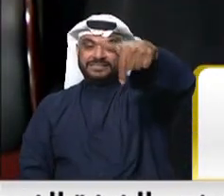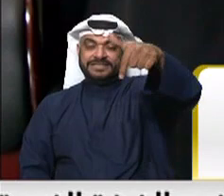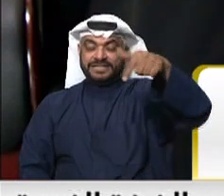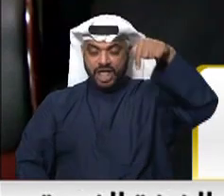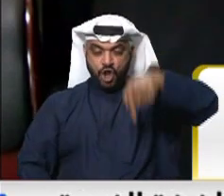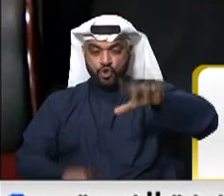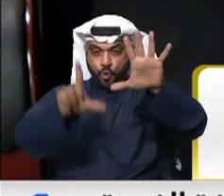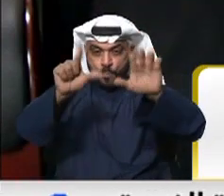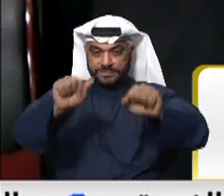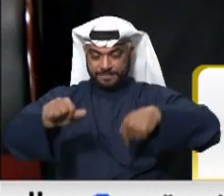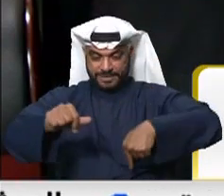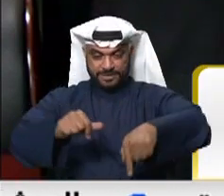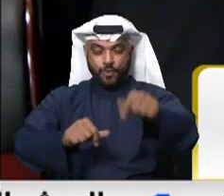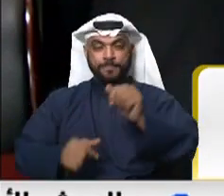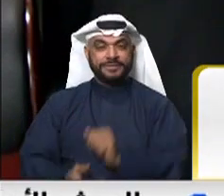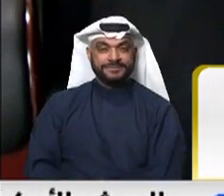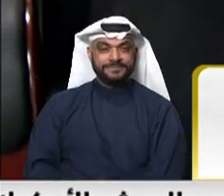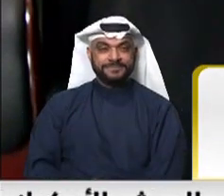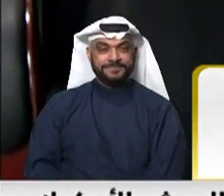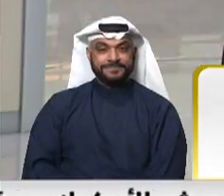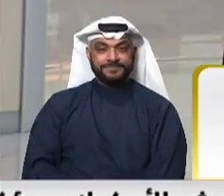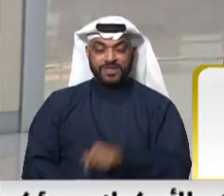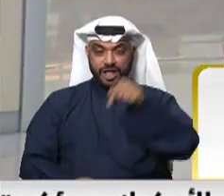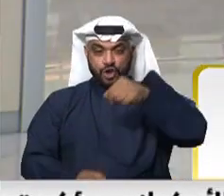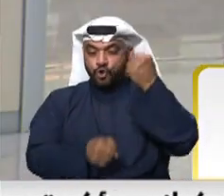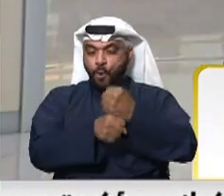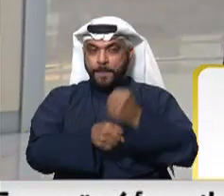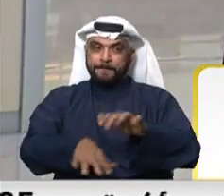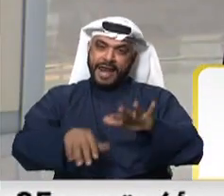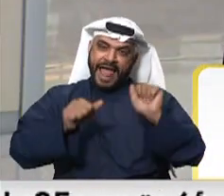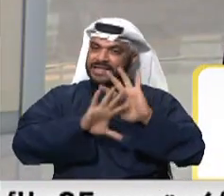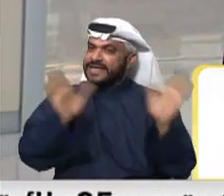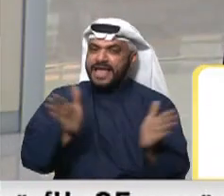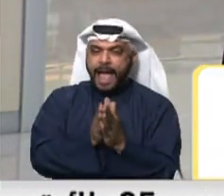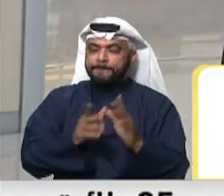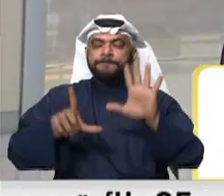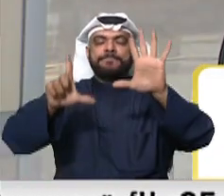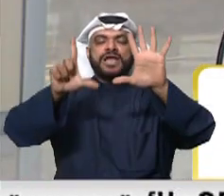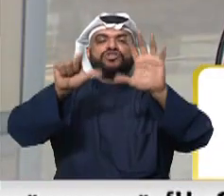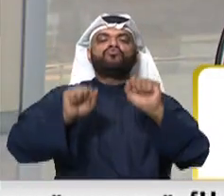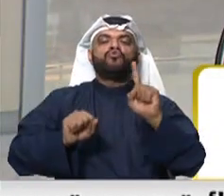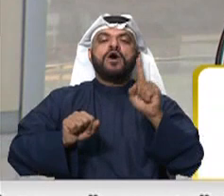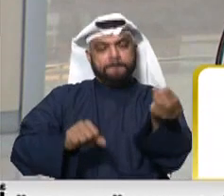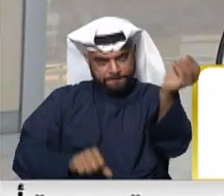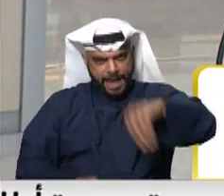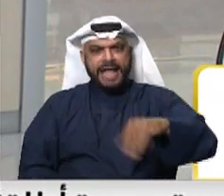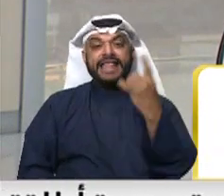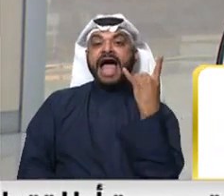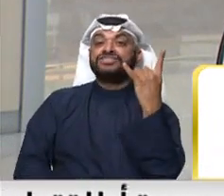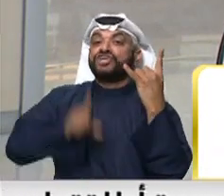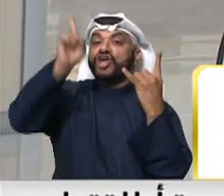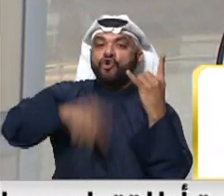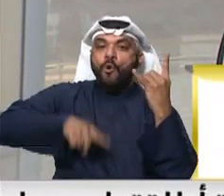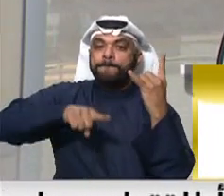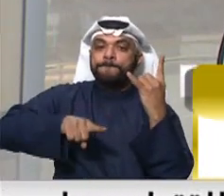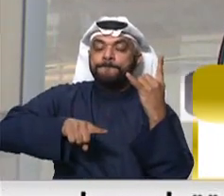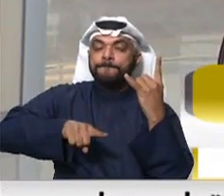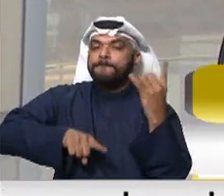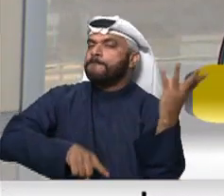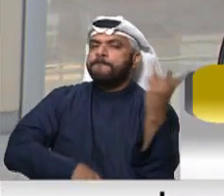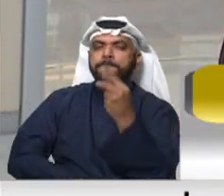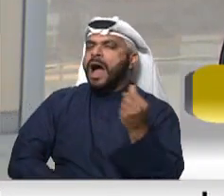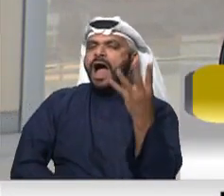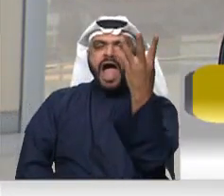اليوم السابع مع الانتهاء العمل لليوم السابع على التوالي باستلام طلبات المرشحين لانتخابات مجلس الامه